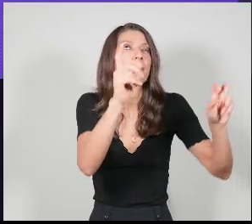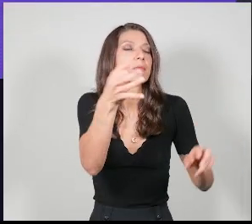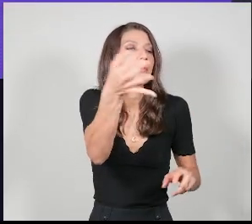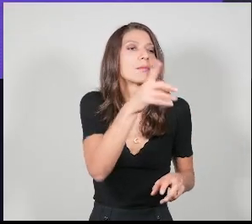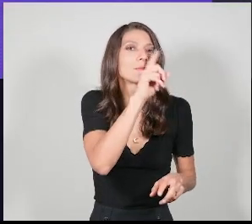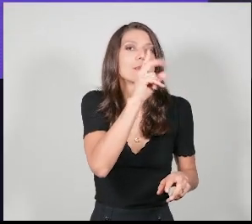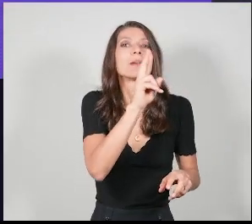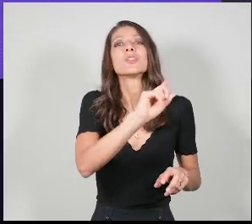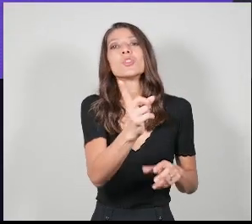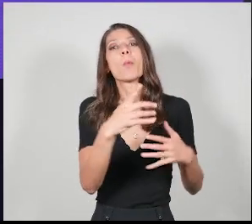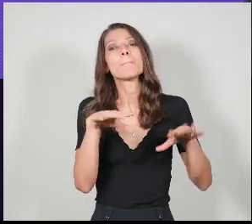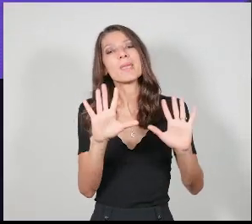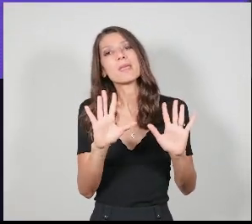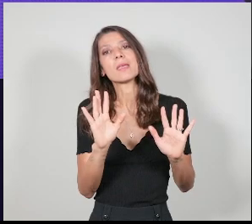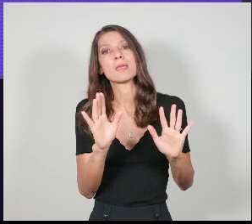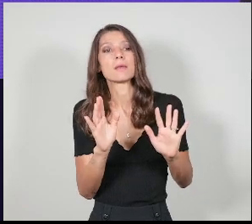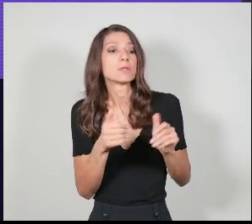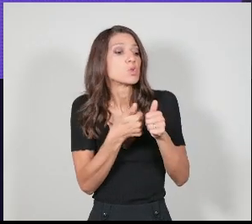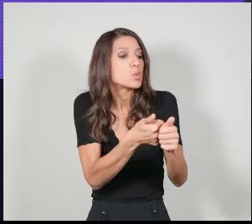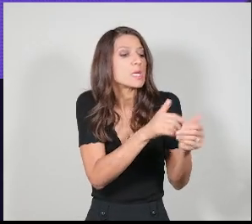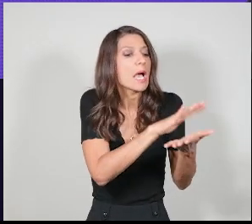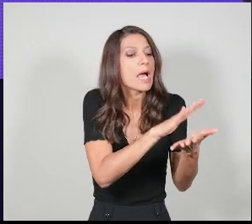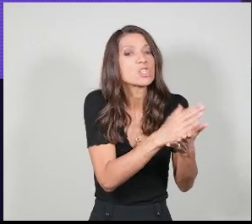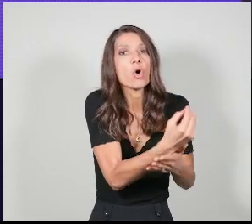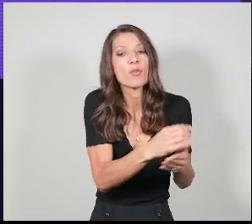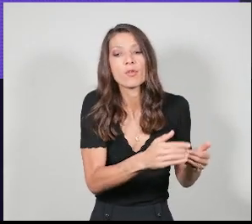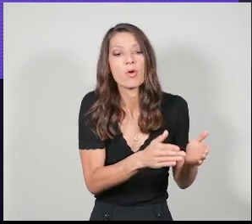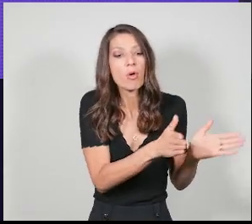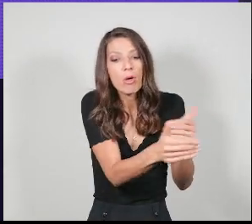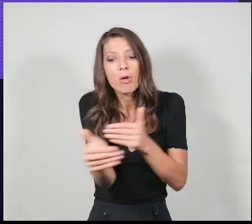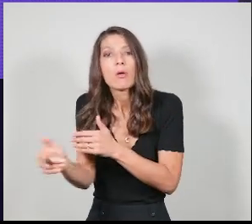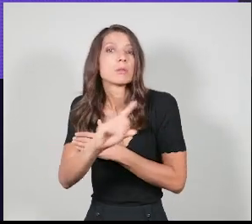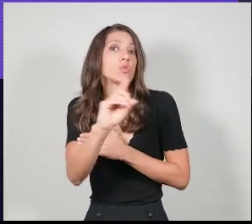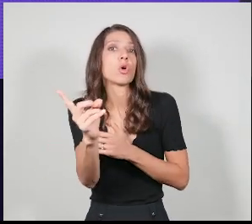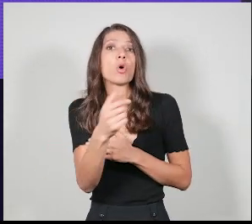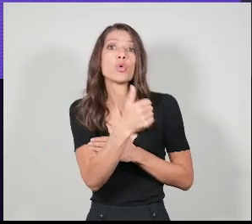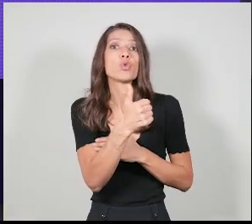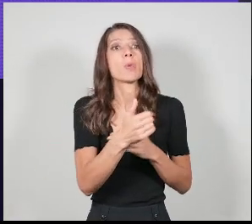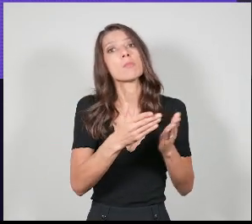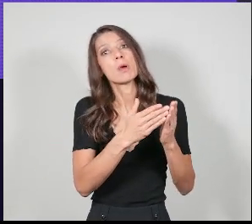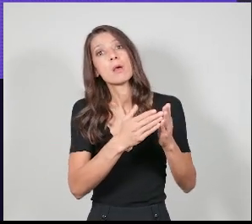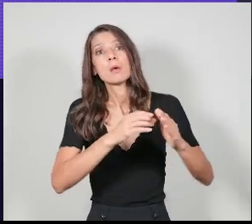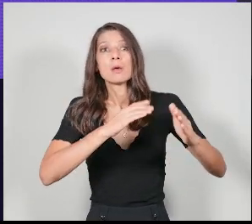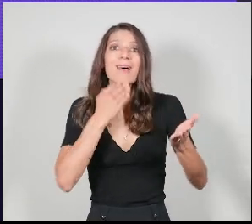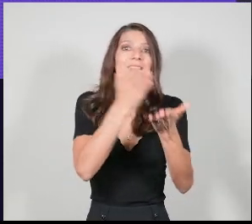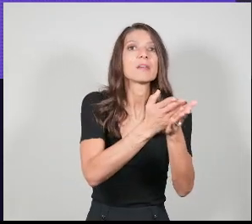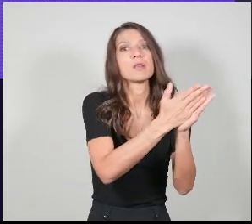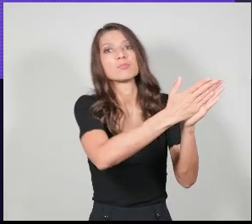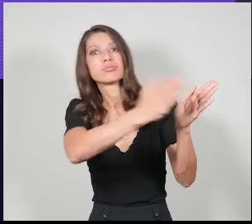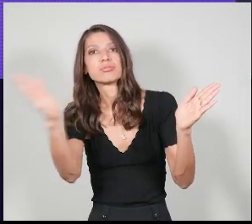pas spécialisés par rapport à une tranche d'âge particulière. Ils vont avoir un spectre d'action plus large. Et